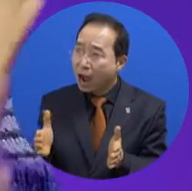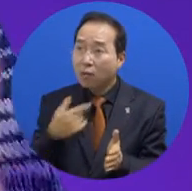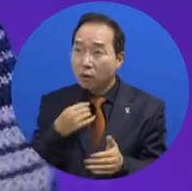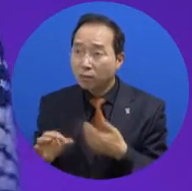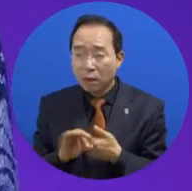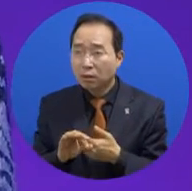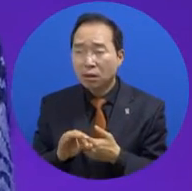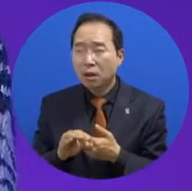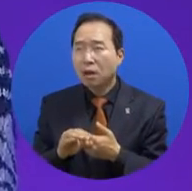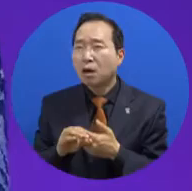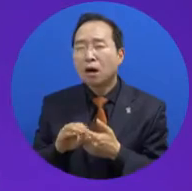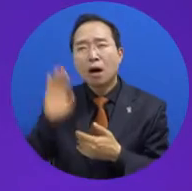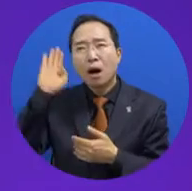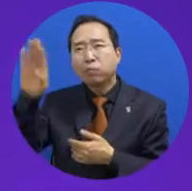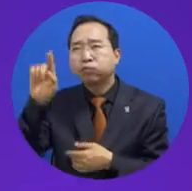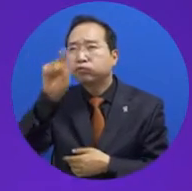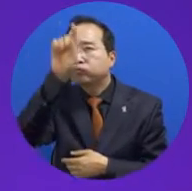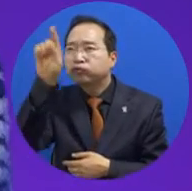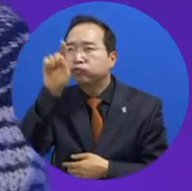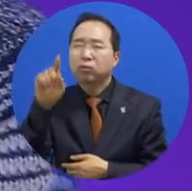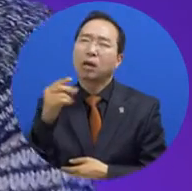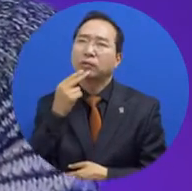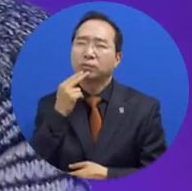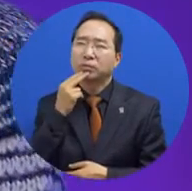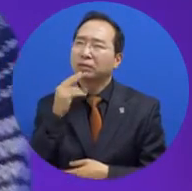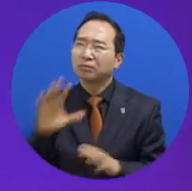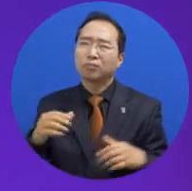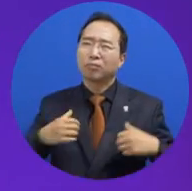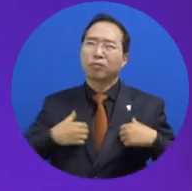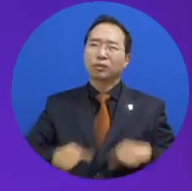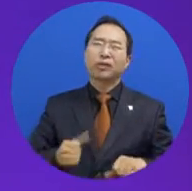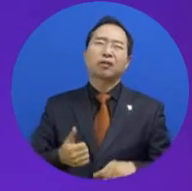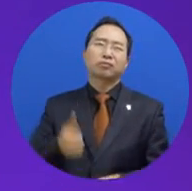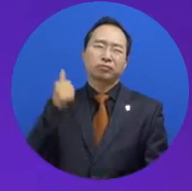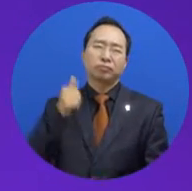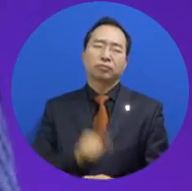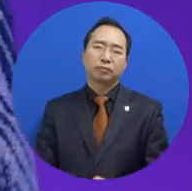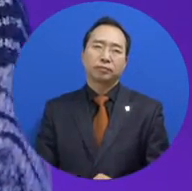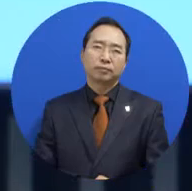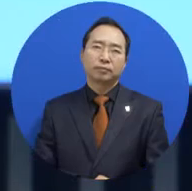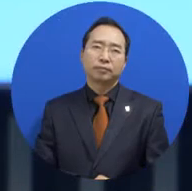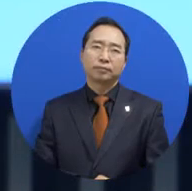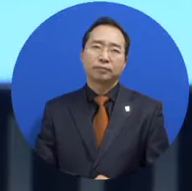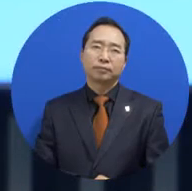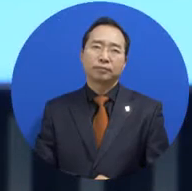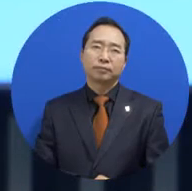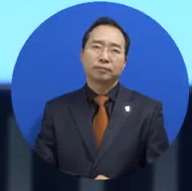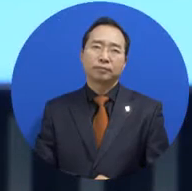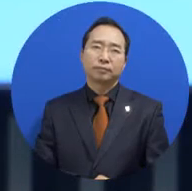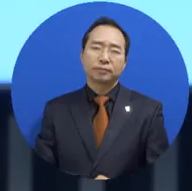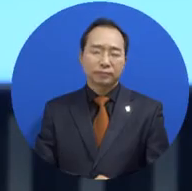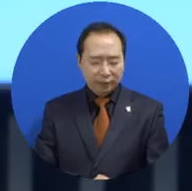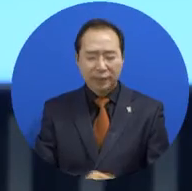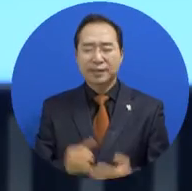당장 그만둬야 되거든요. 근데 이제 그때 이렇게 생각했죠.